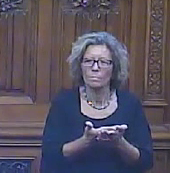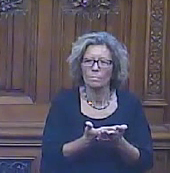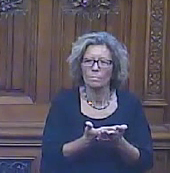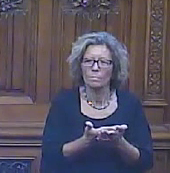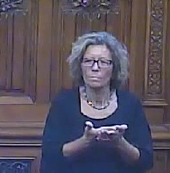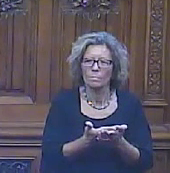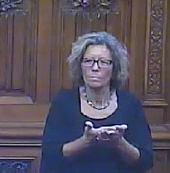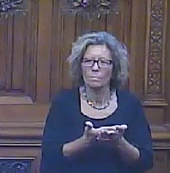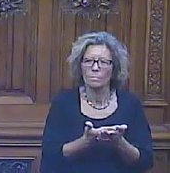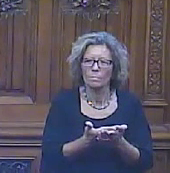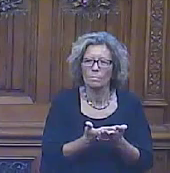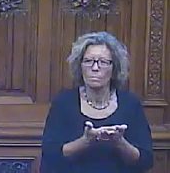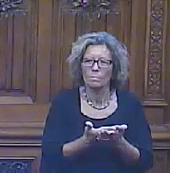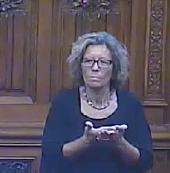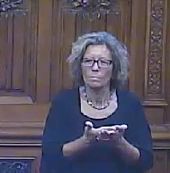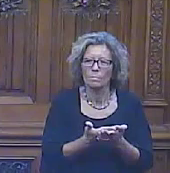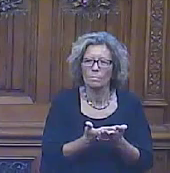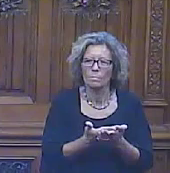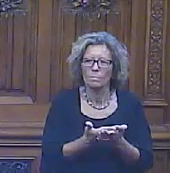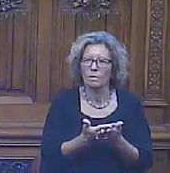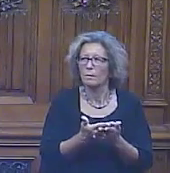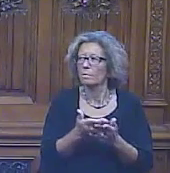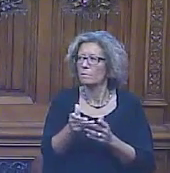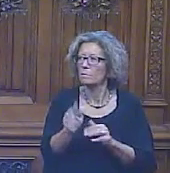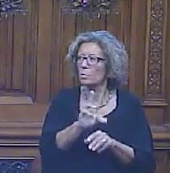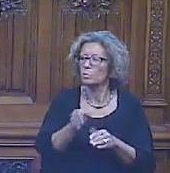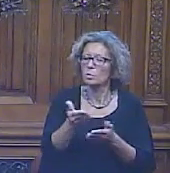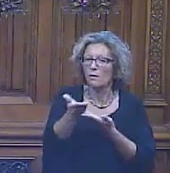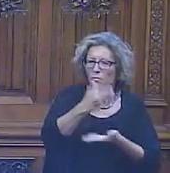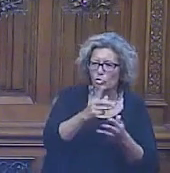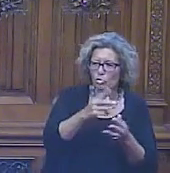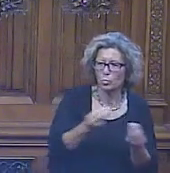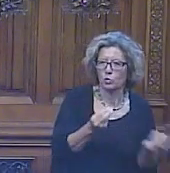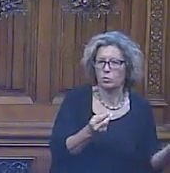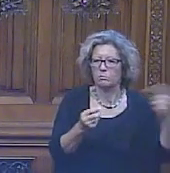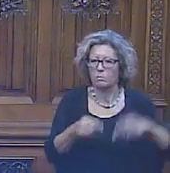Windschatten der Kriegsflüchtlinge aus wirtschaftlichen